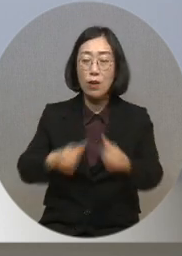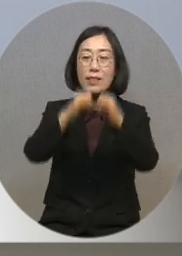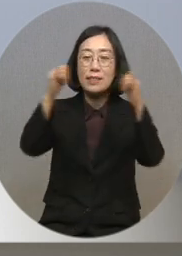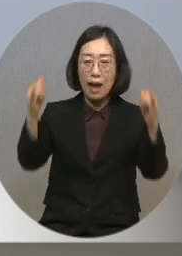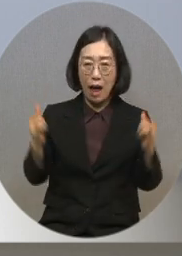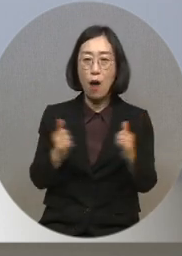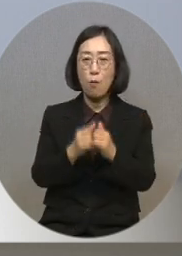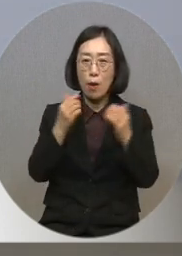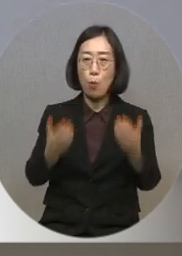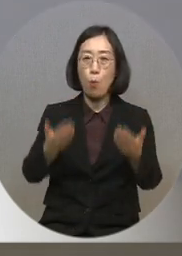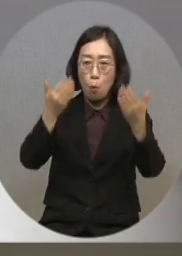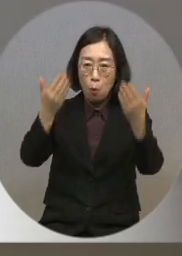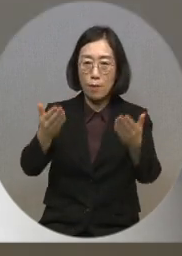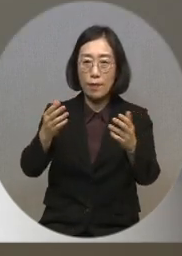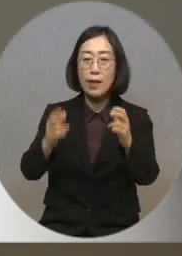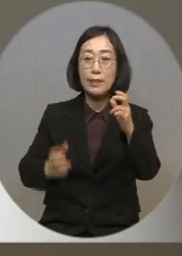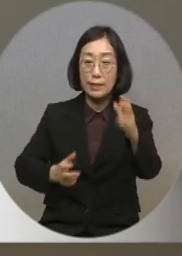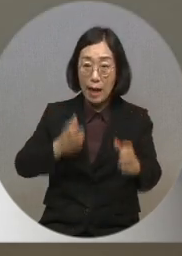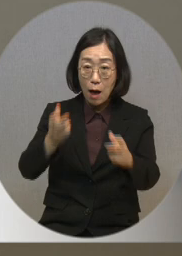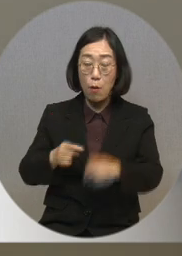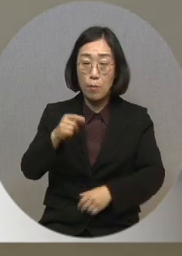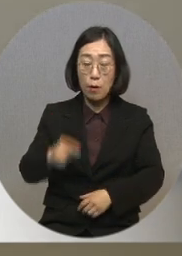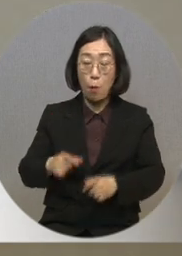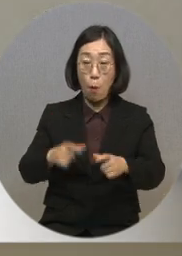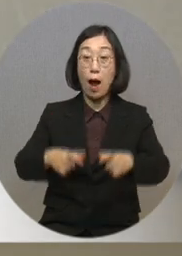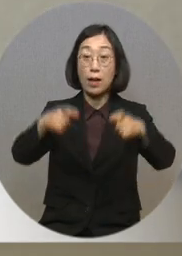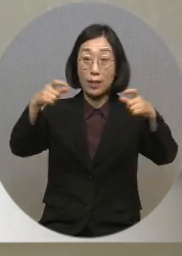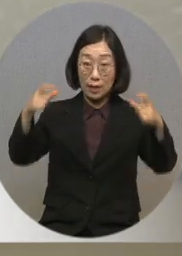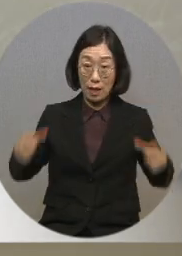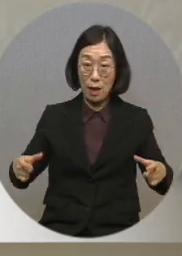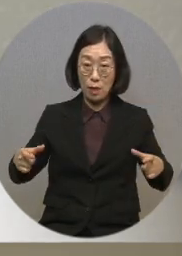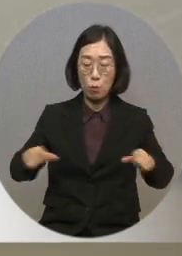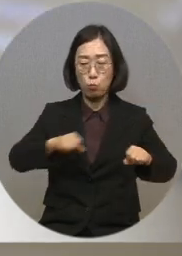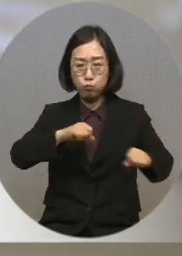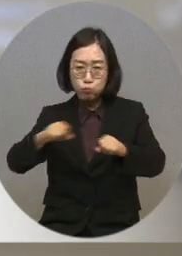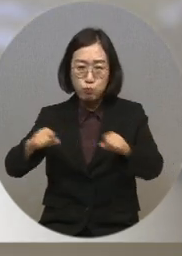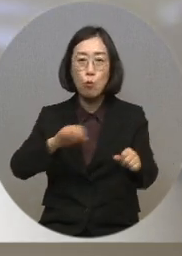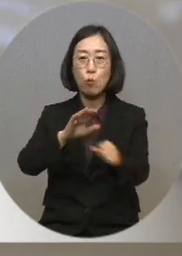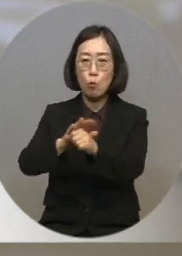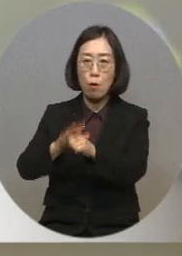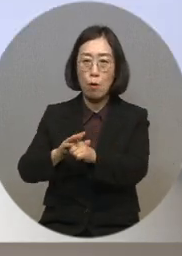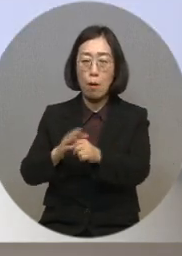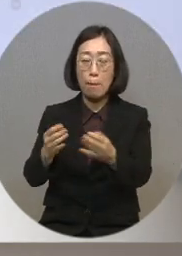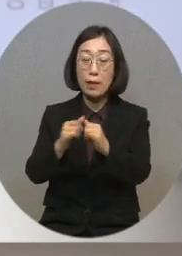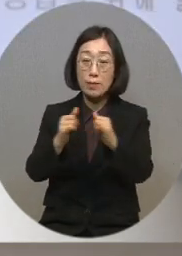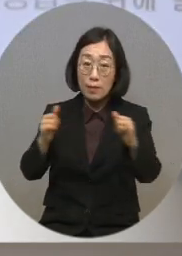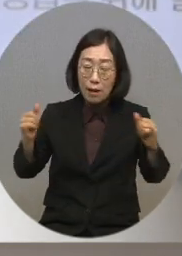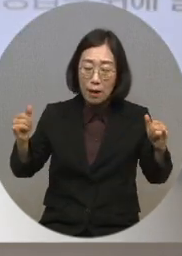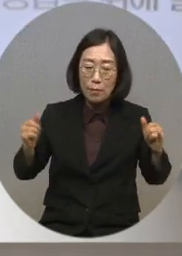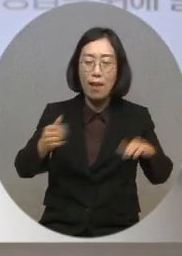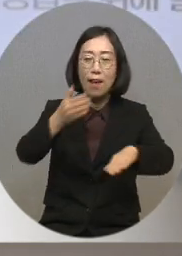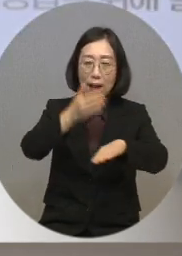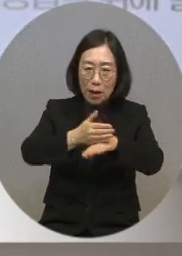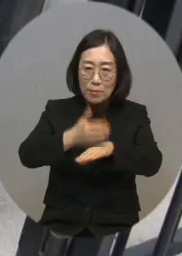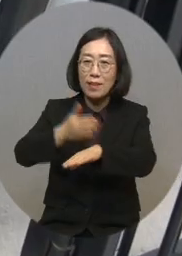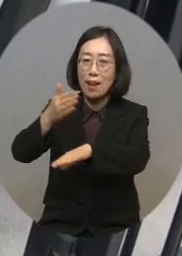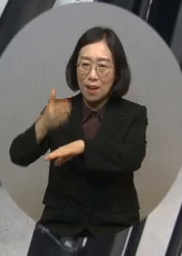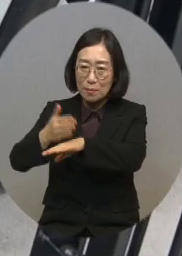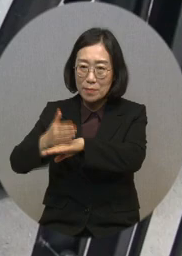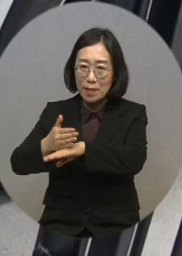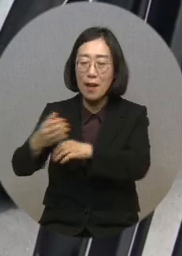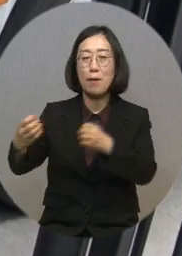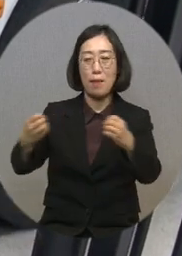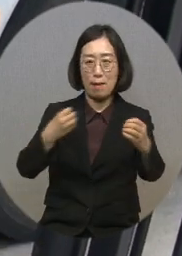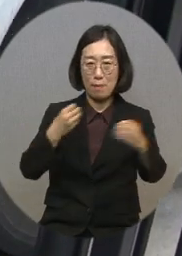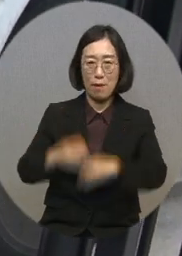사업을 또 확대해서 시행해줌으로 인해서 많은 사람들이 감사한 마음을 갖고 있습니다.